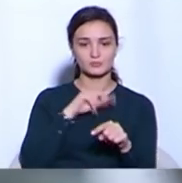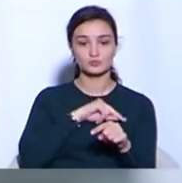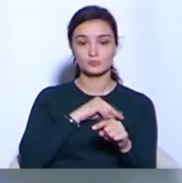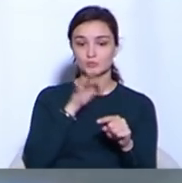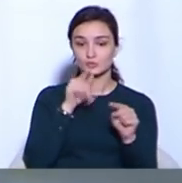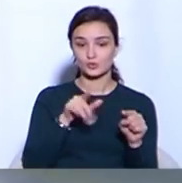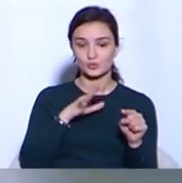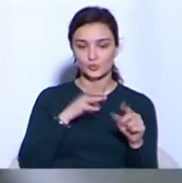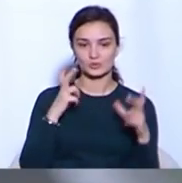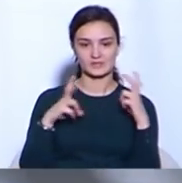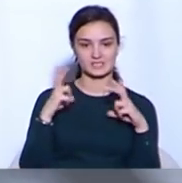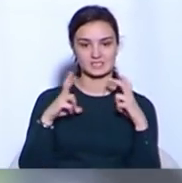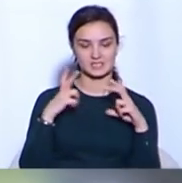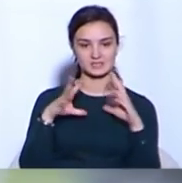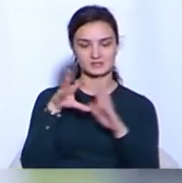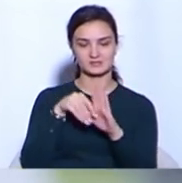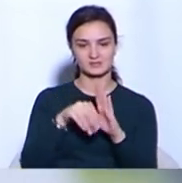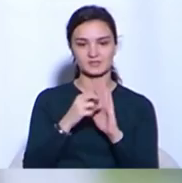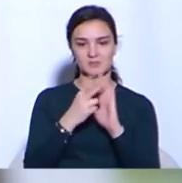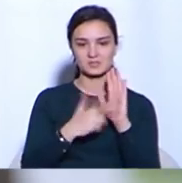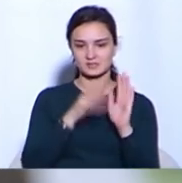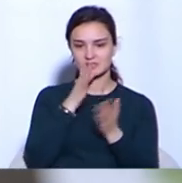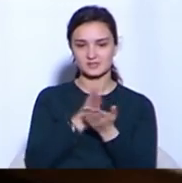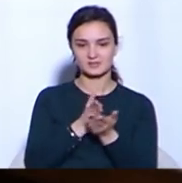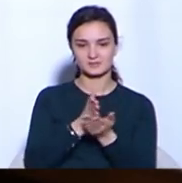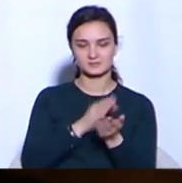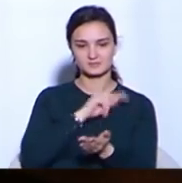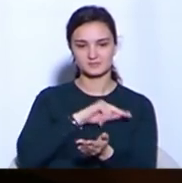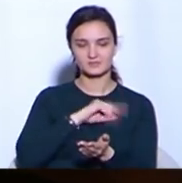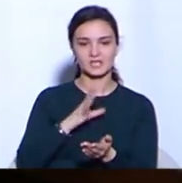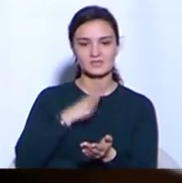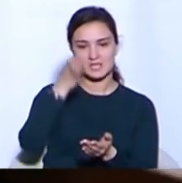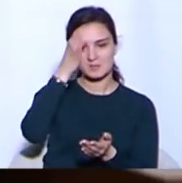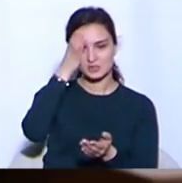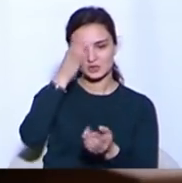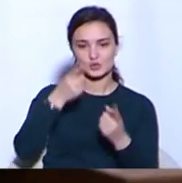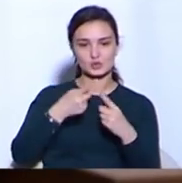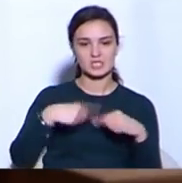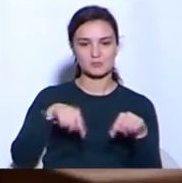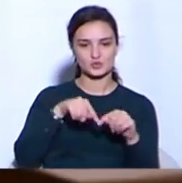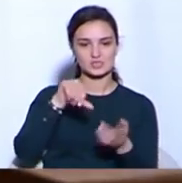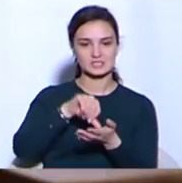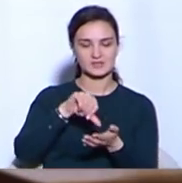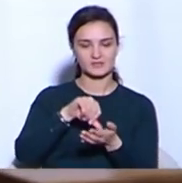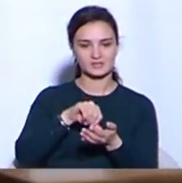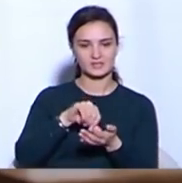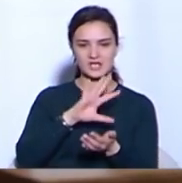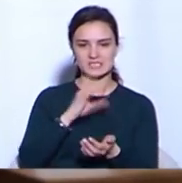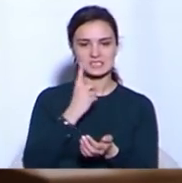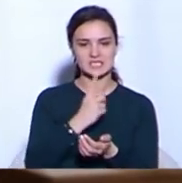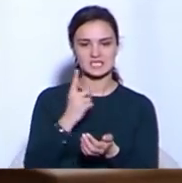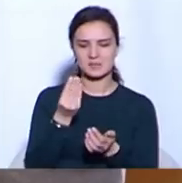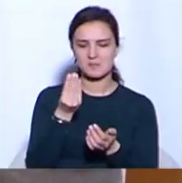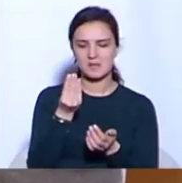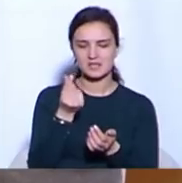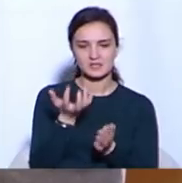მუშაობდი პოლიტექნიკურ ინსტიტუტში 18 წელი. ვიღავე სამეცნიერო საბჭოს წევრი. არც ერთი